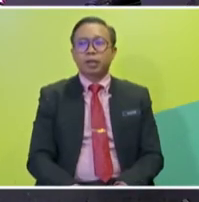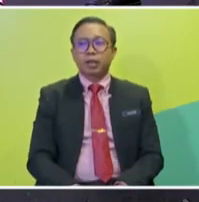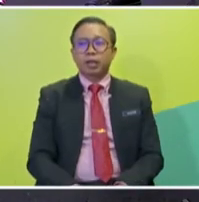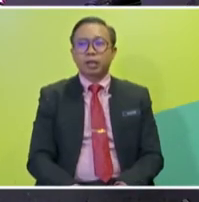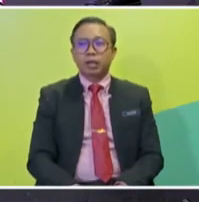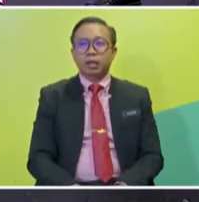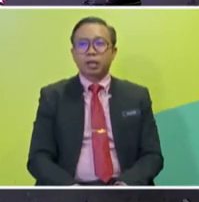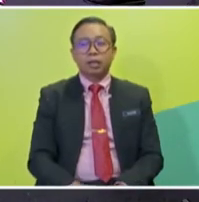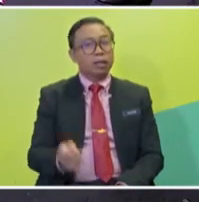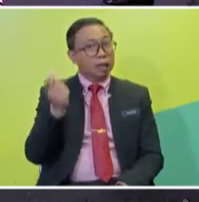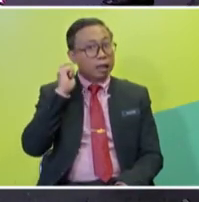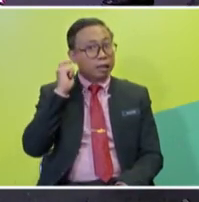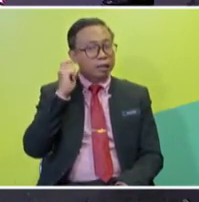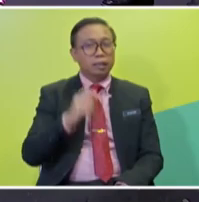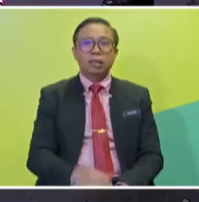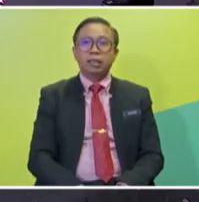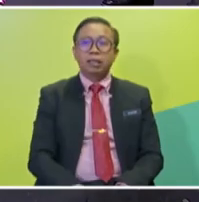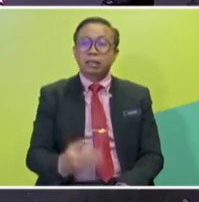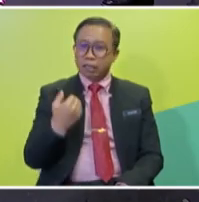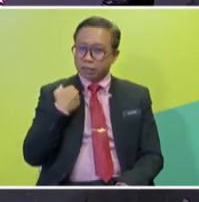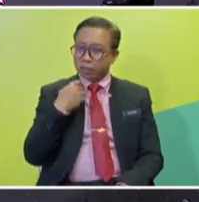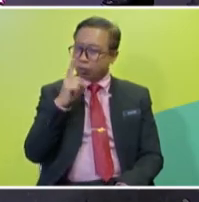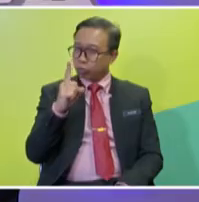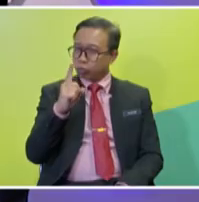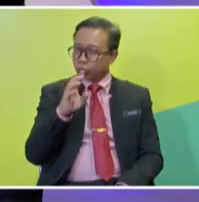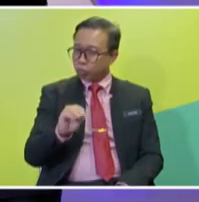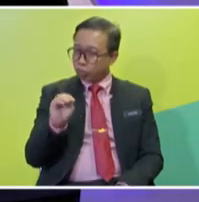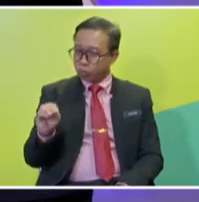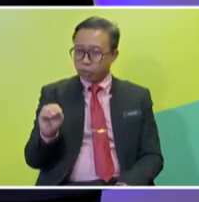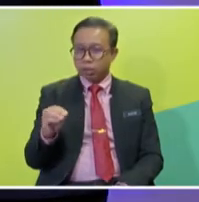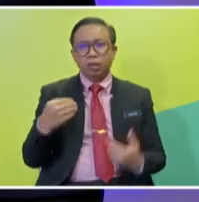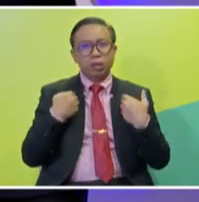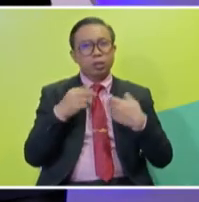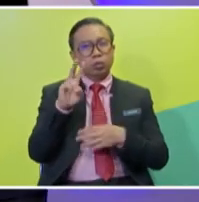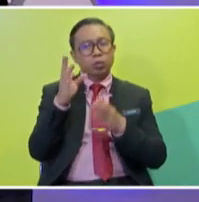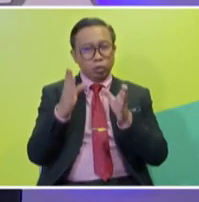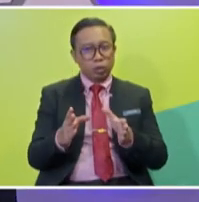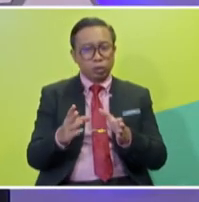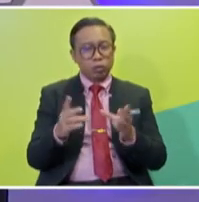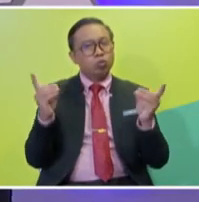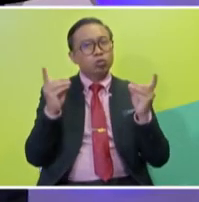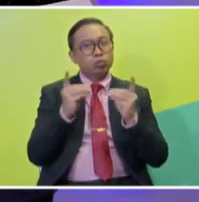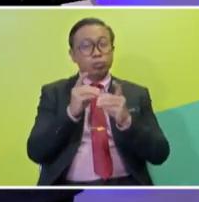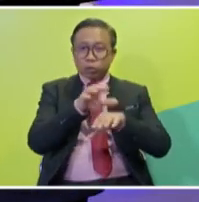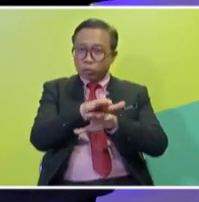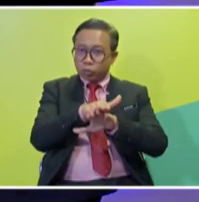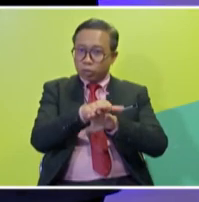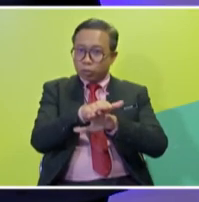sketsa tadi sebenarnya Kris ada satu situasi anak murid saya ada dua orang mereka jumpa